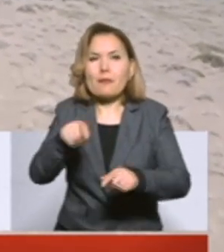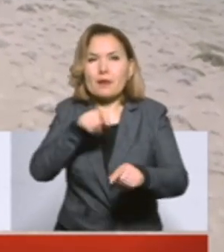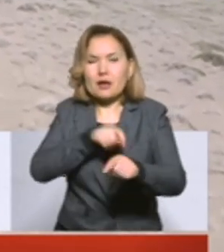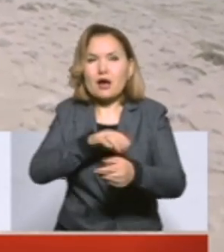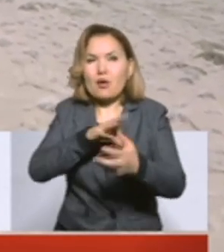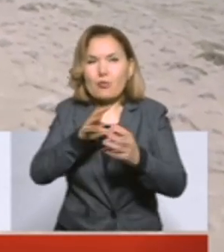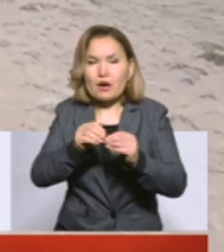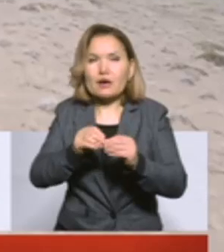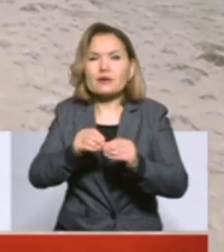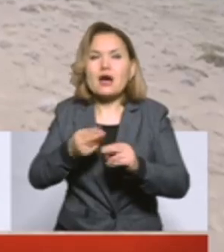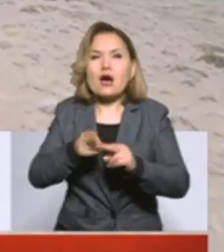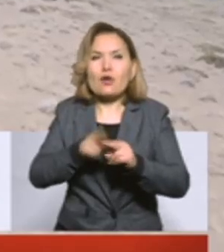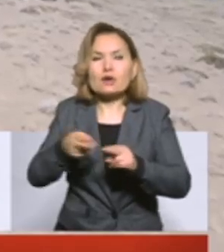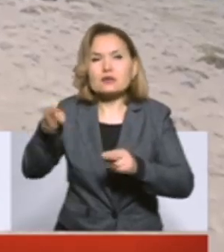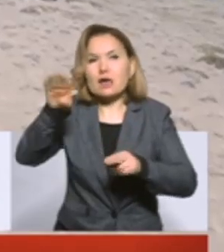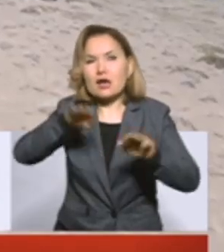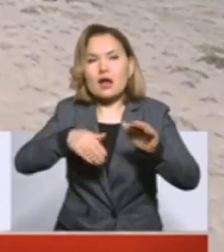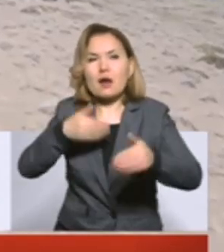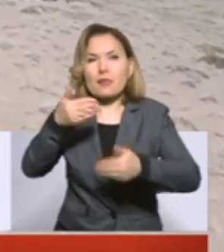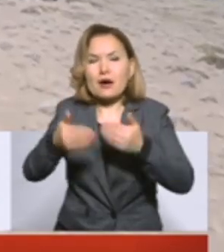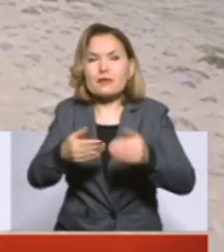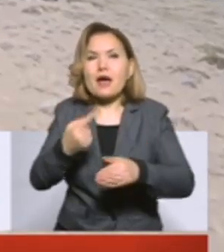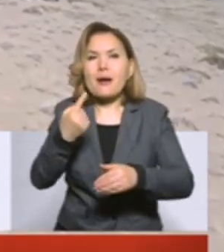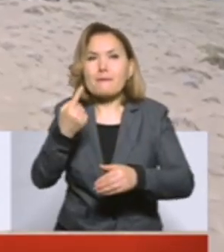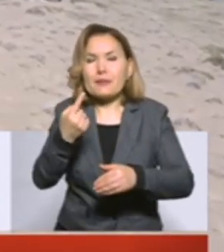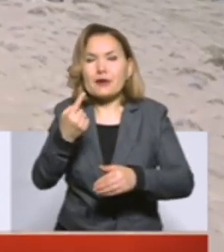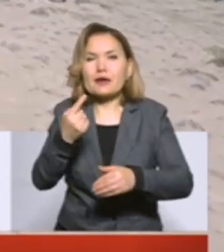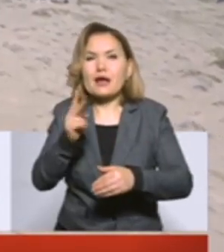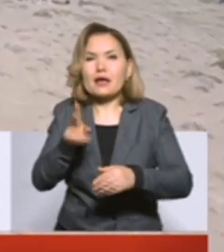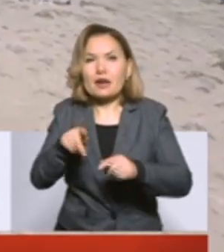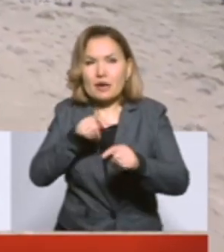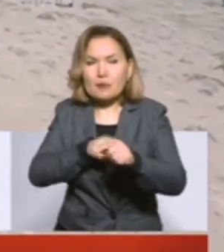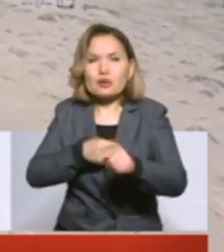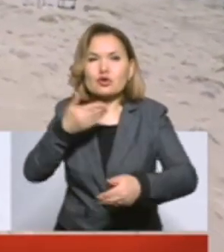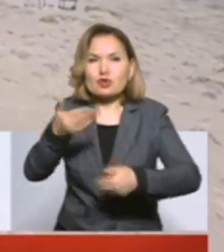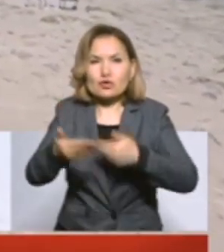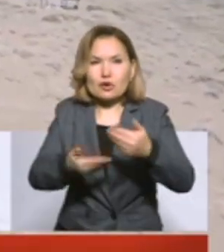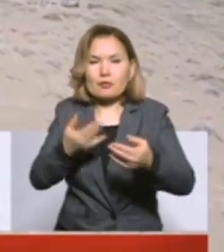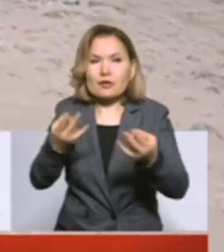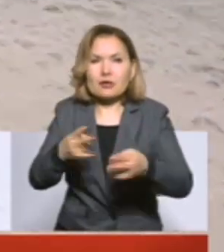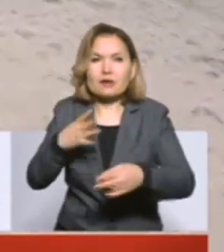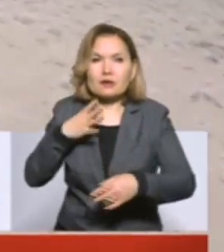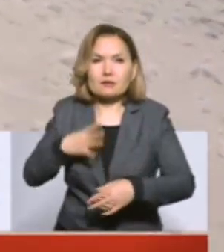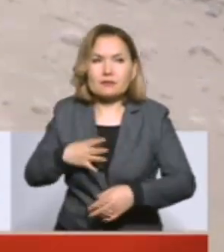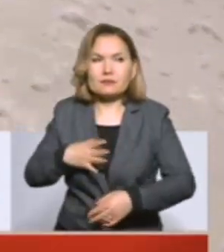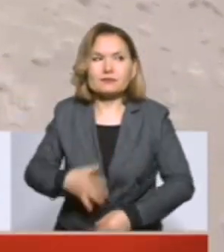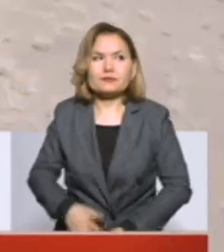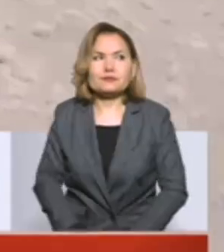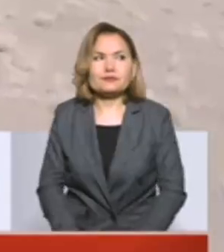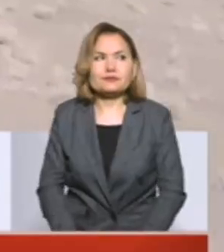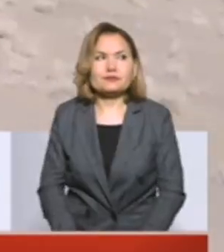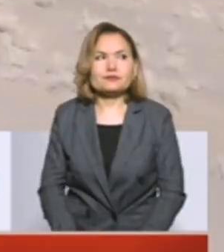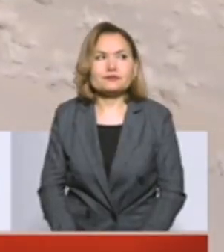жоғары нүктесіне жету үшін шамамен 1-1,5 шақырым жолды жоғары қарай жүріп өту керек.